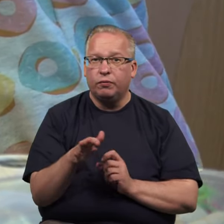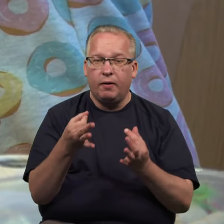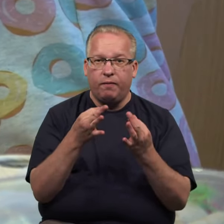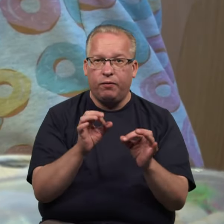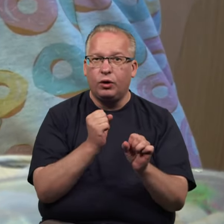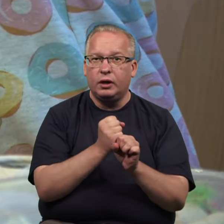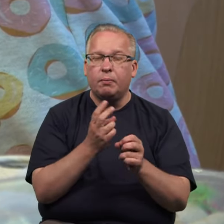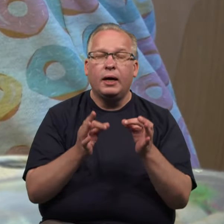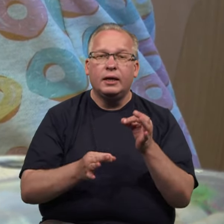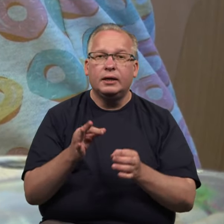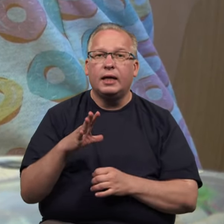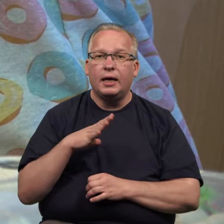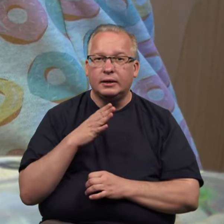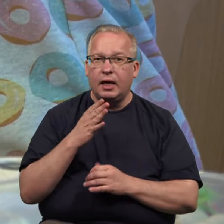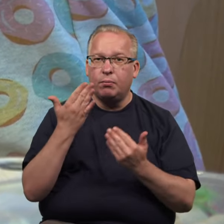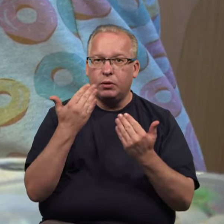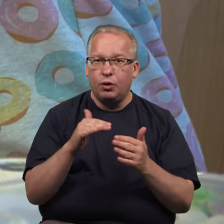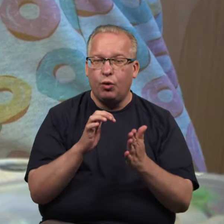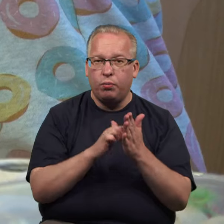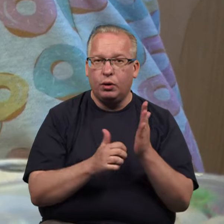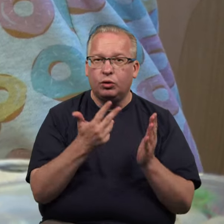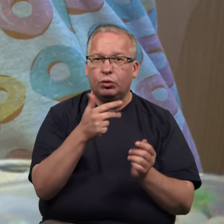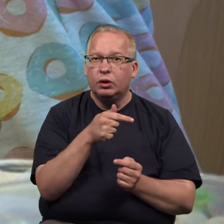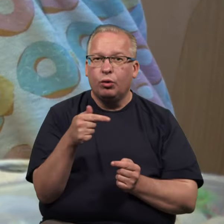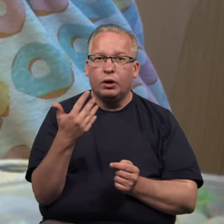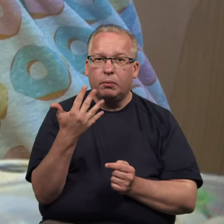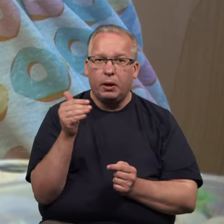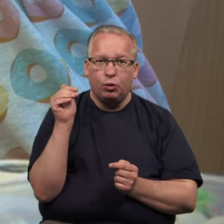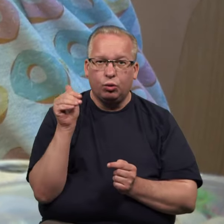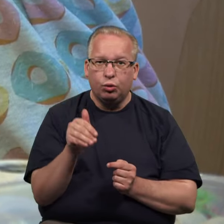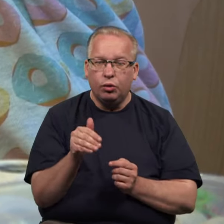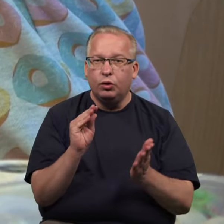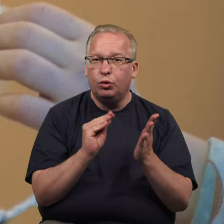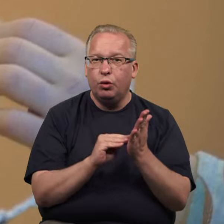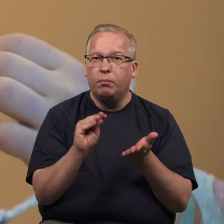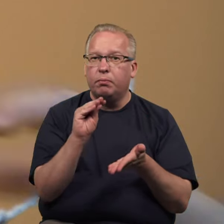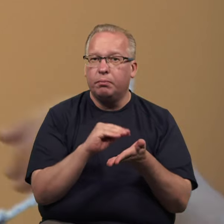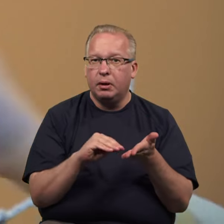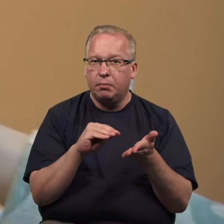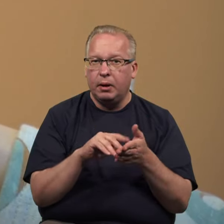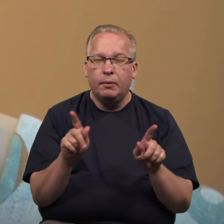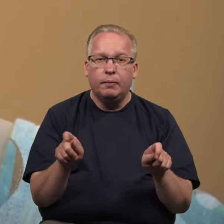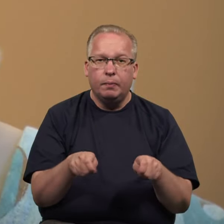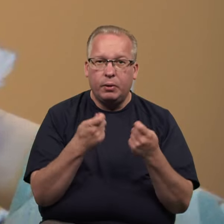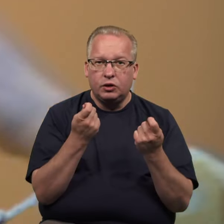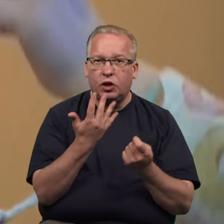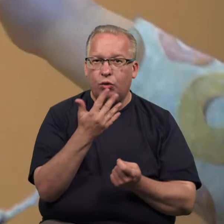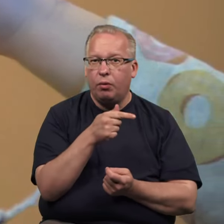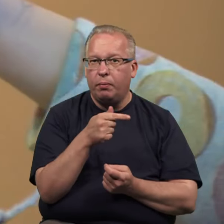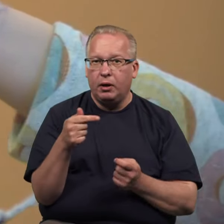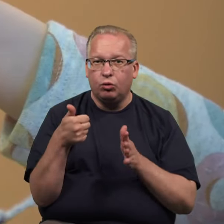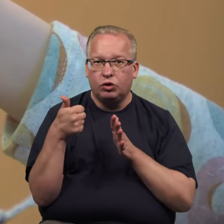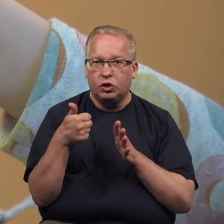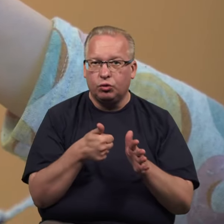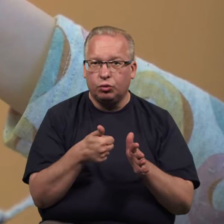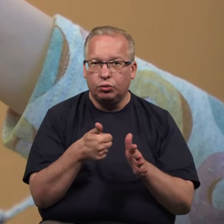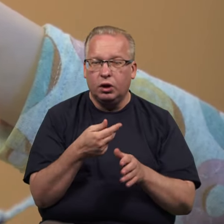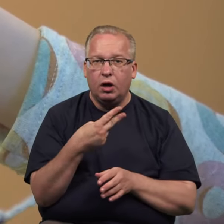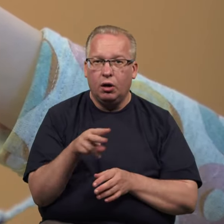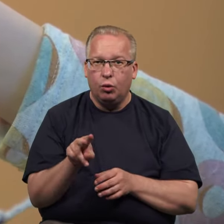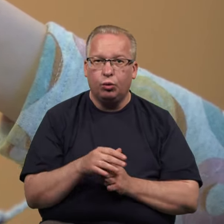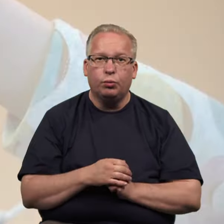dirbti teistam asmeniui, bauda siektų nuo 3 iki 5 tūkstančių, nustačius pakartotinį pažeidimą nuo 5 iki 6 tūkstančių